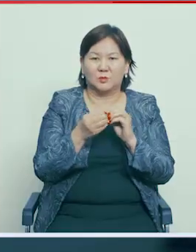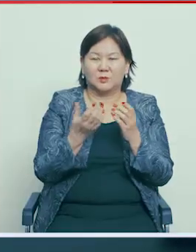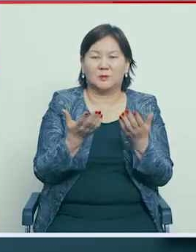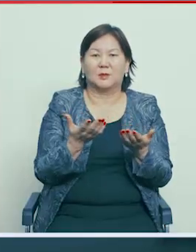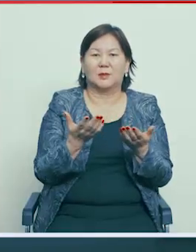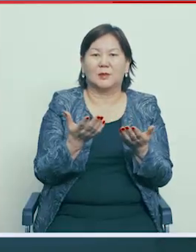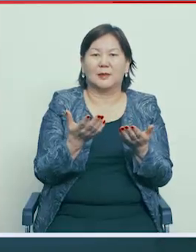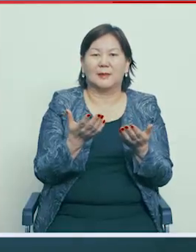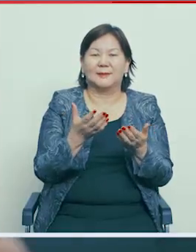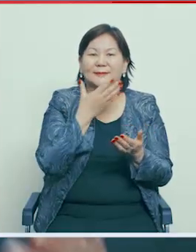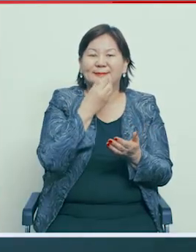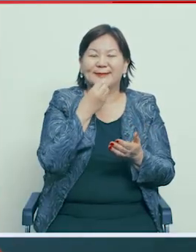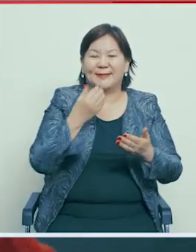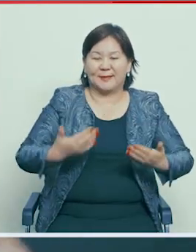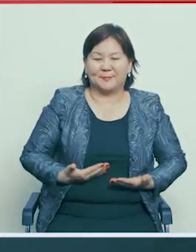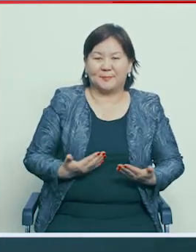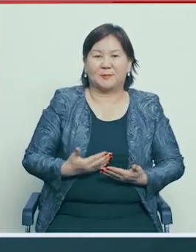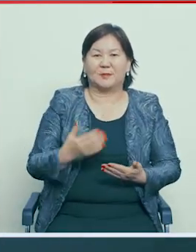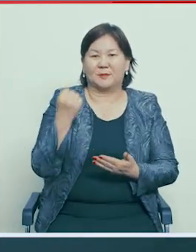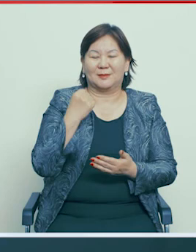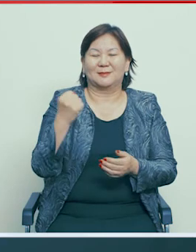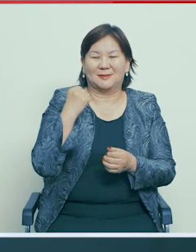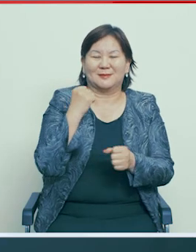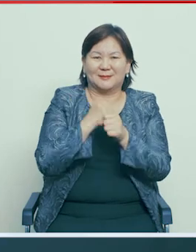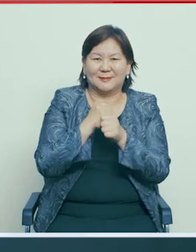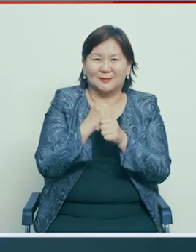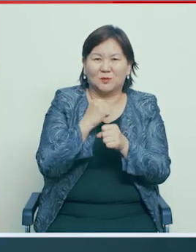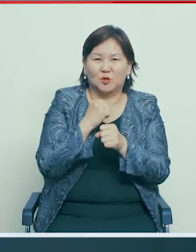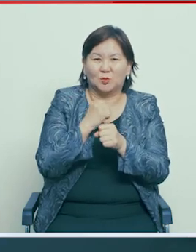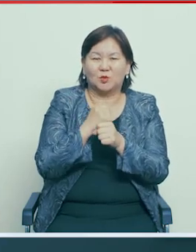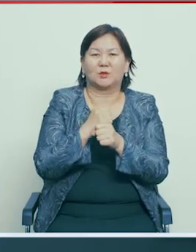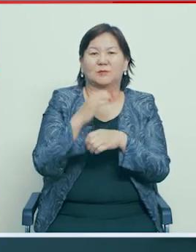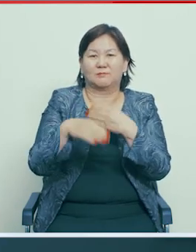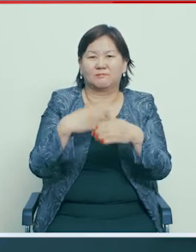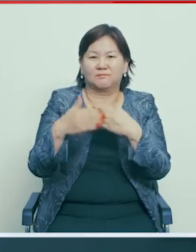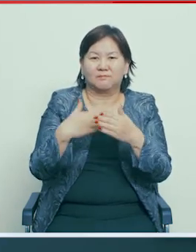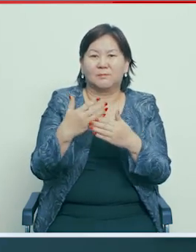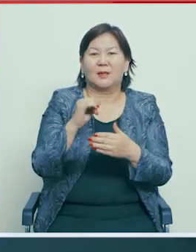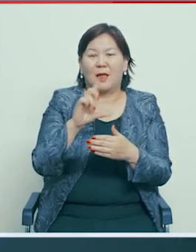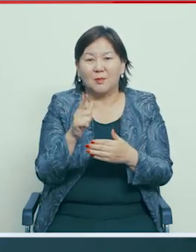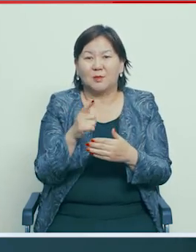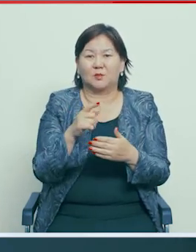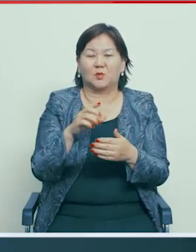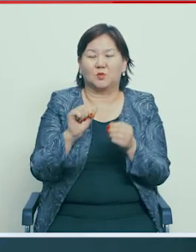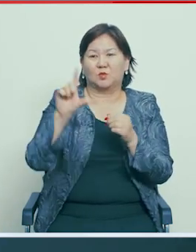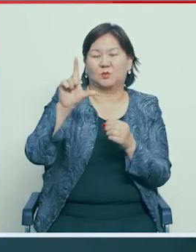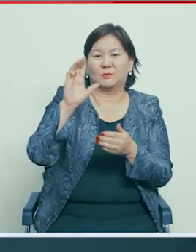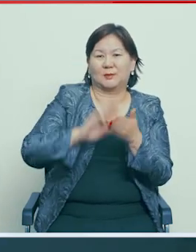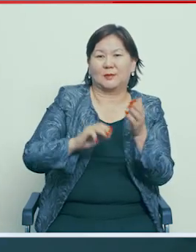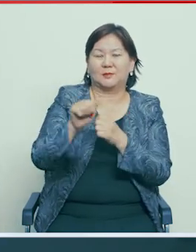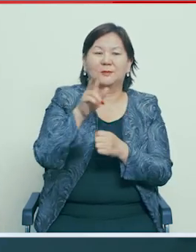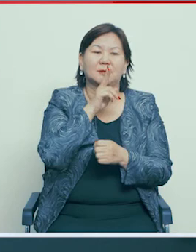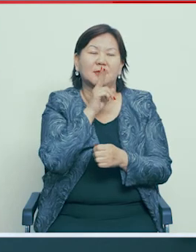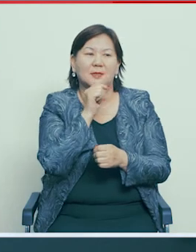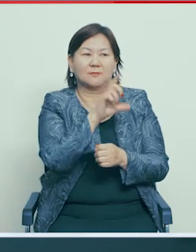өндөр одоо сайхан амьдрахын тулд тий өндөр чадах чинээрэл хөдөлмөрлөн шүү дээ тий. Тэгээ айл болохоор бас өндөр хэмжээний татвар төлөө тий өөрөө цайлаа